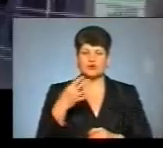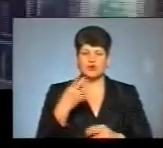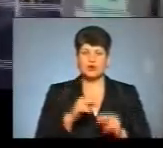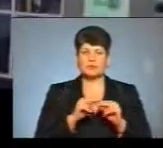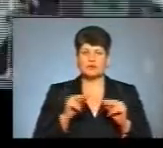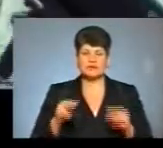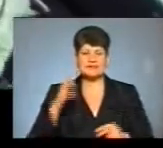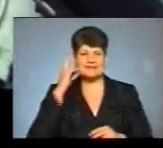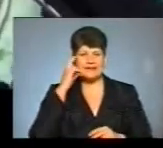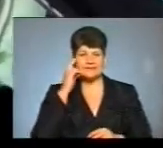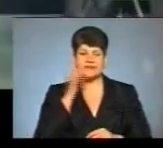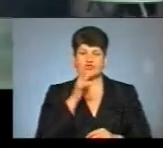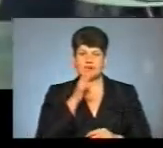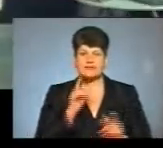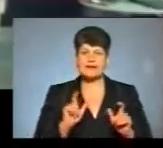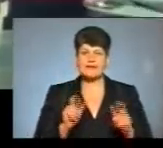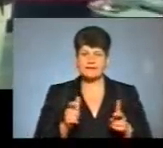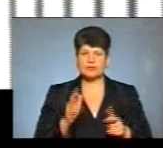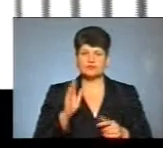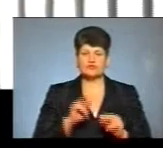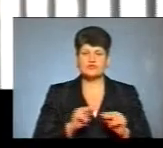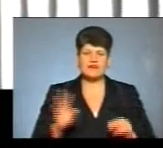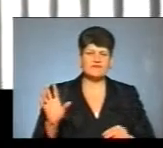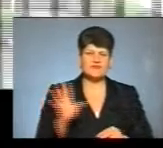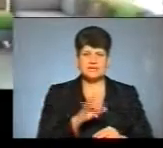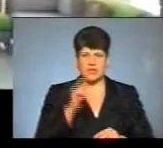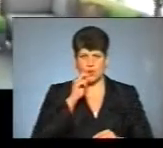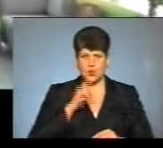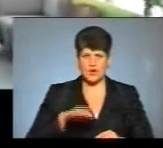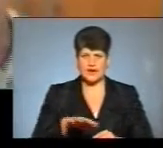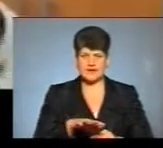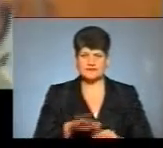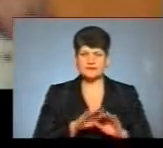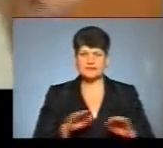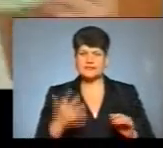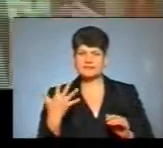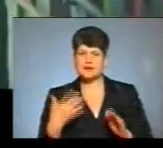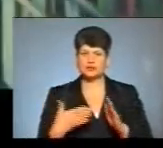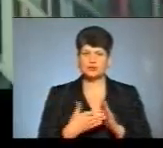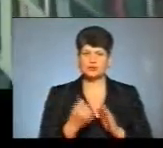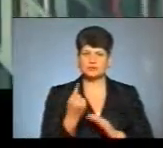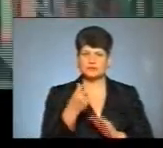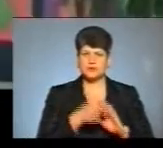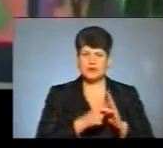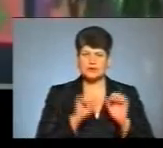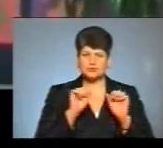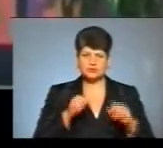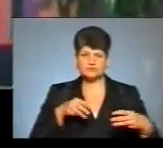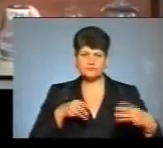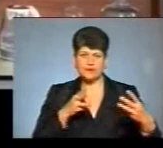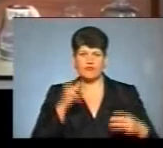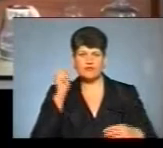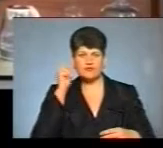з Києва на час карантину стануть вчителями для всієї України. Учні з 5 по 11 клас зможуть дистанційно